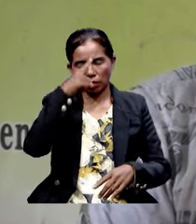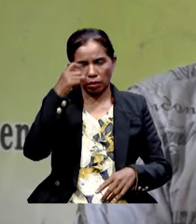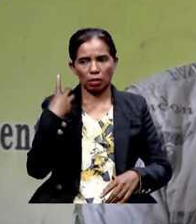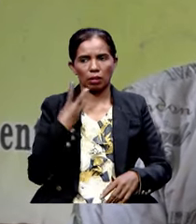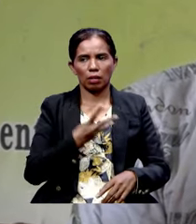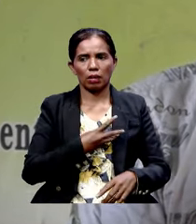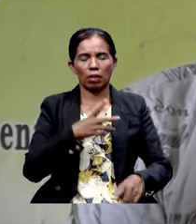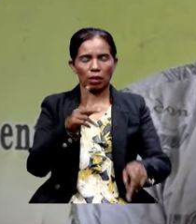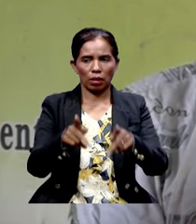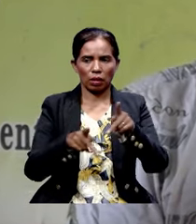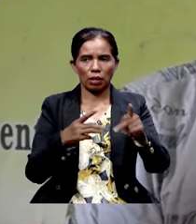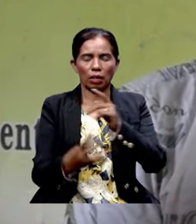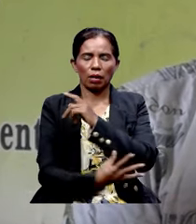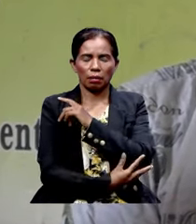ne